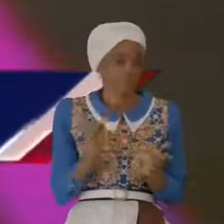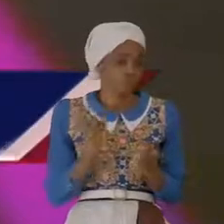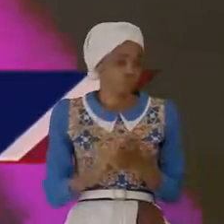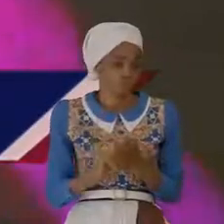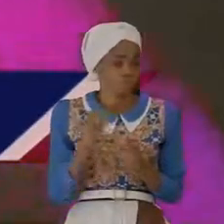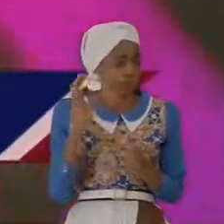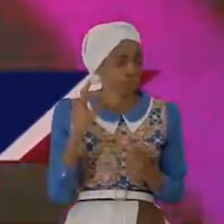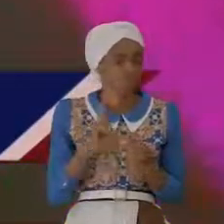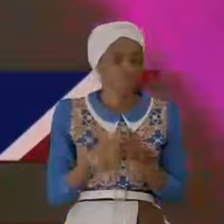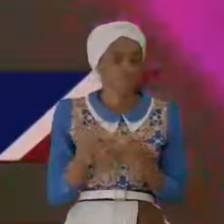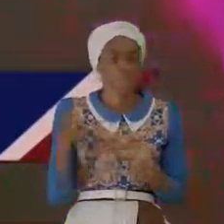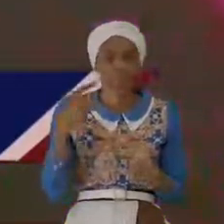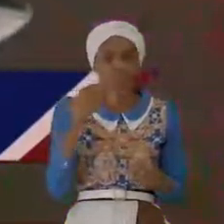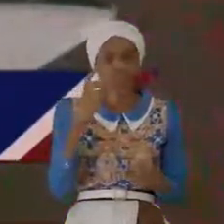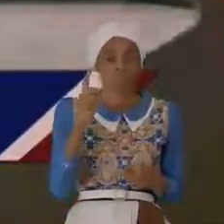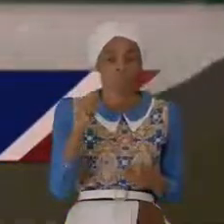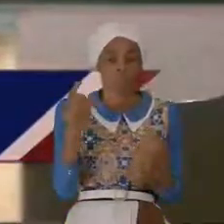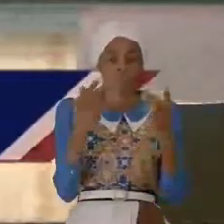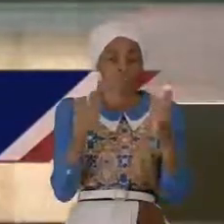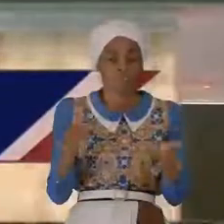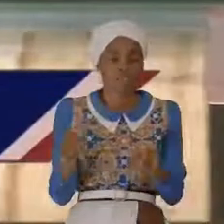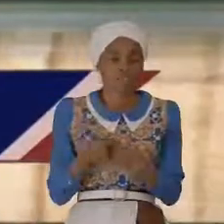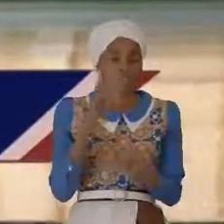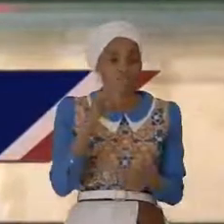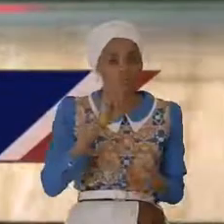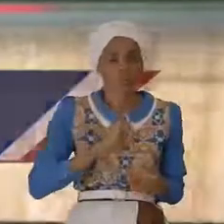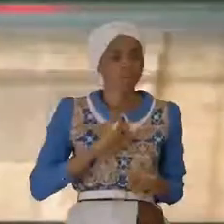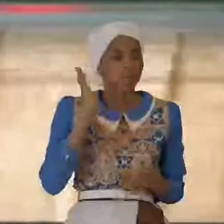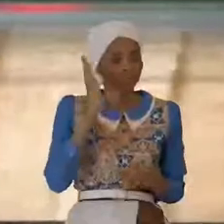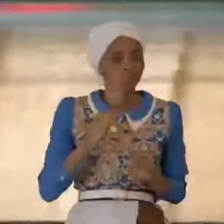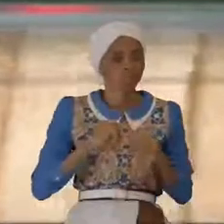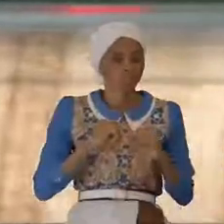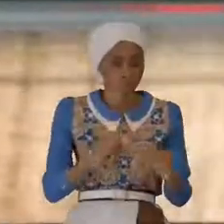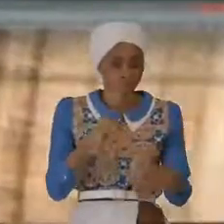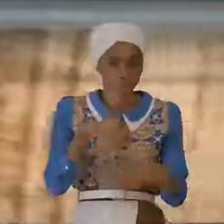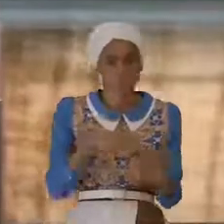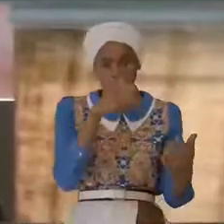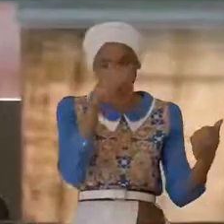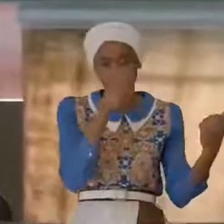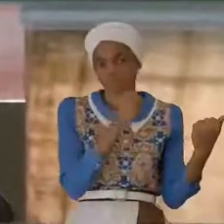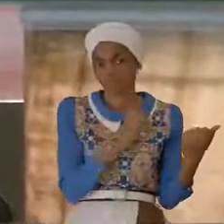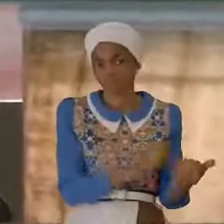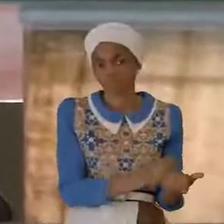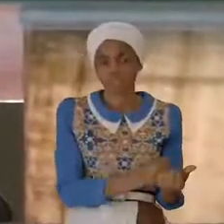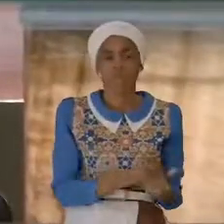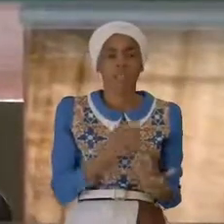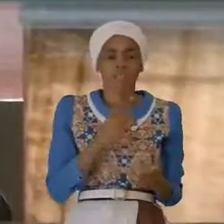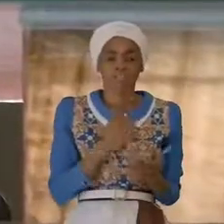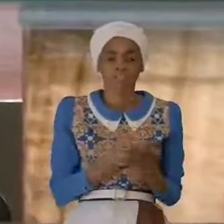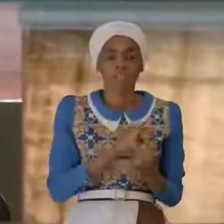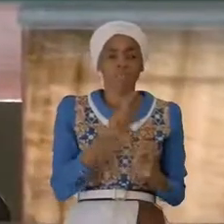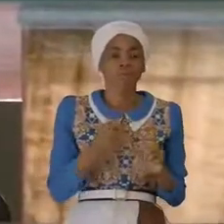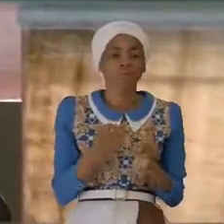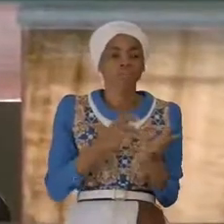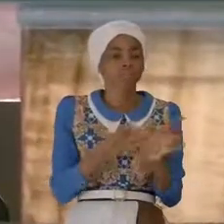que vous et moi, qu'ils continuent dans la foi. Et finalement, lorsque Christ viendra, qu'il